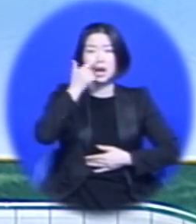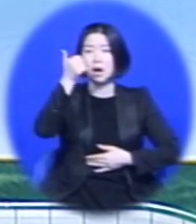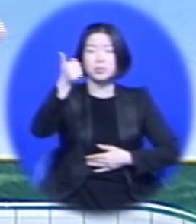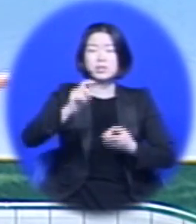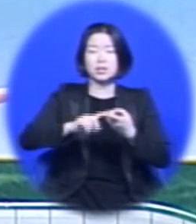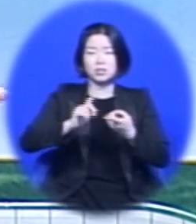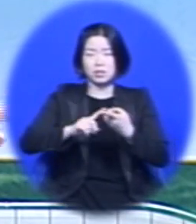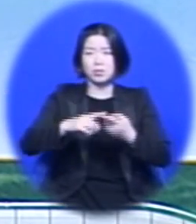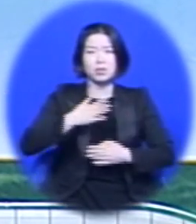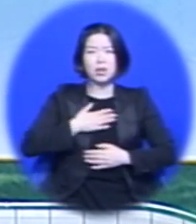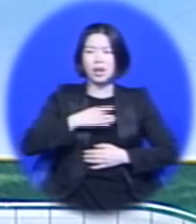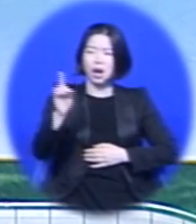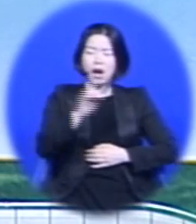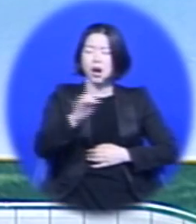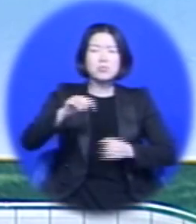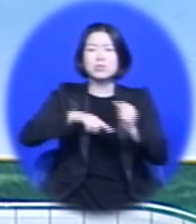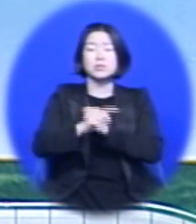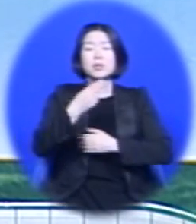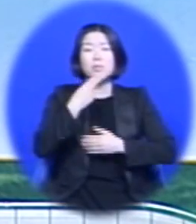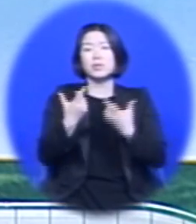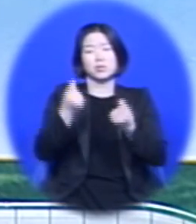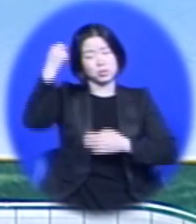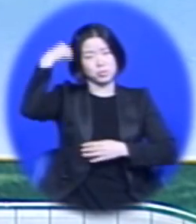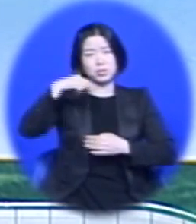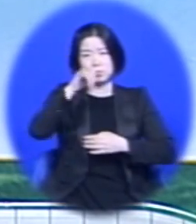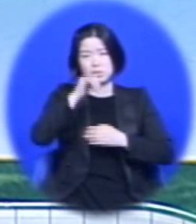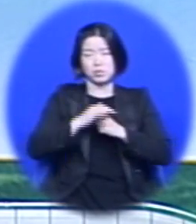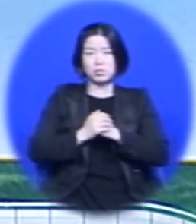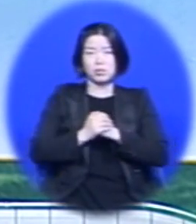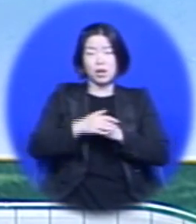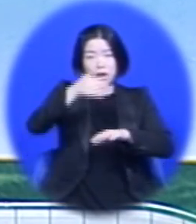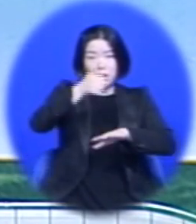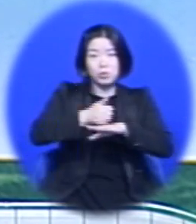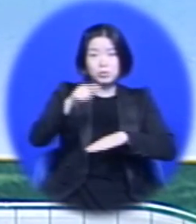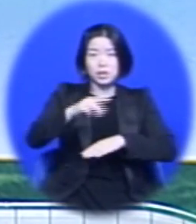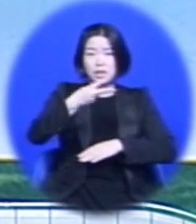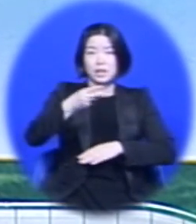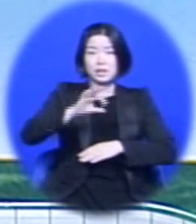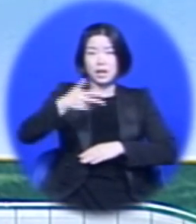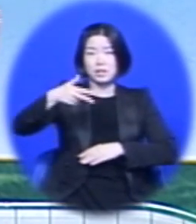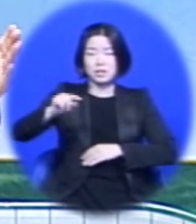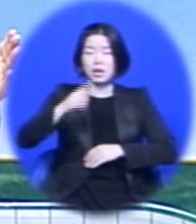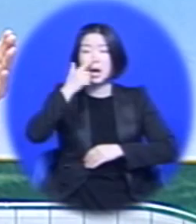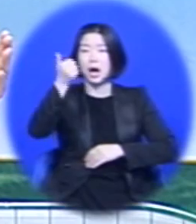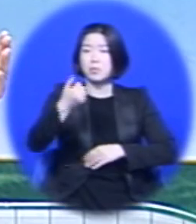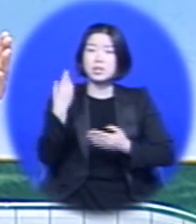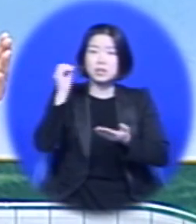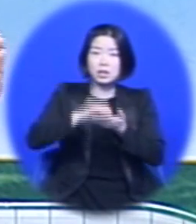내게 아무 의미가 없는 것처럼 보일 수 있습니다. 결국은 이 탕자가 아버지에게